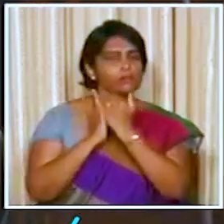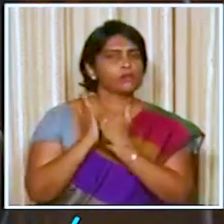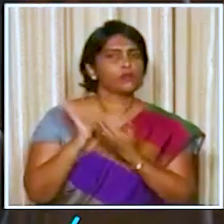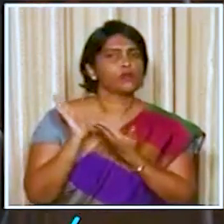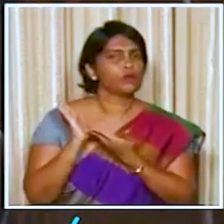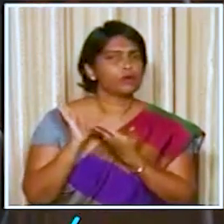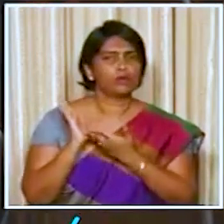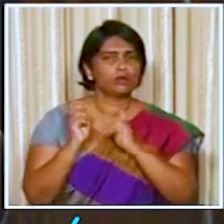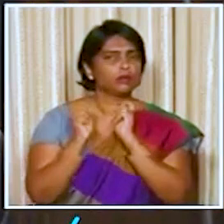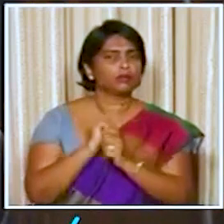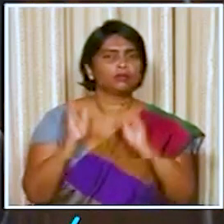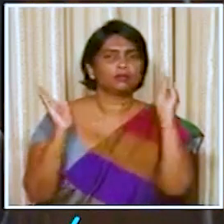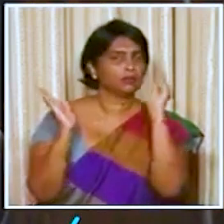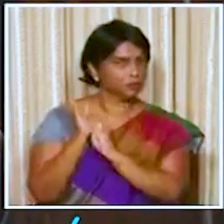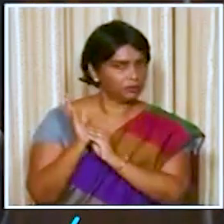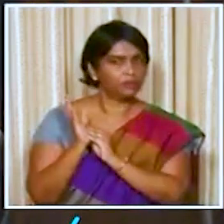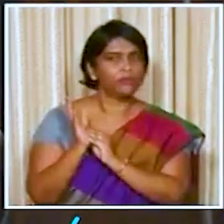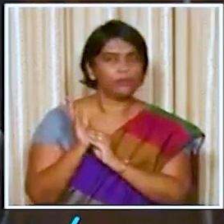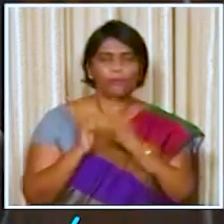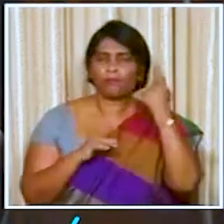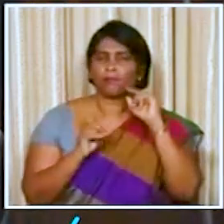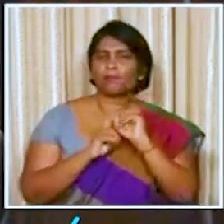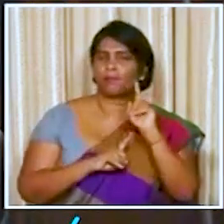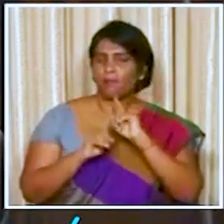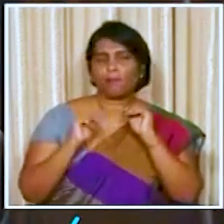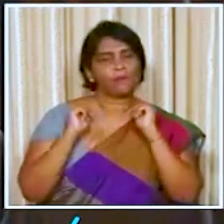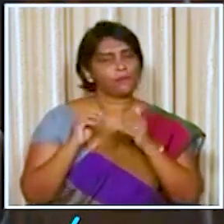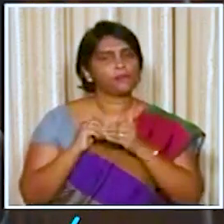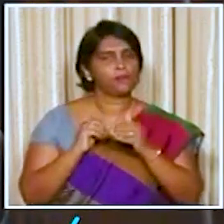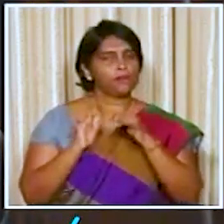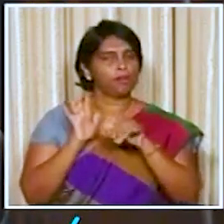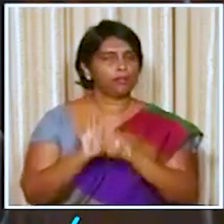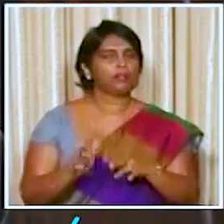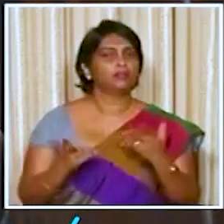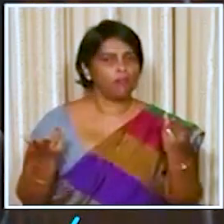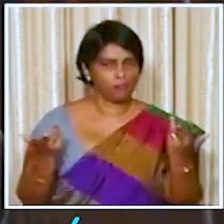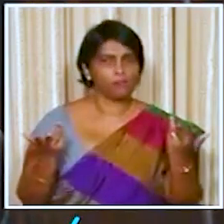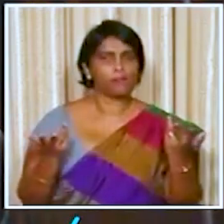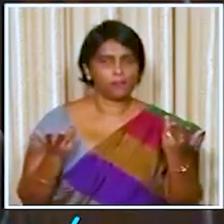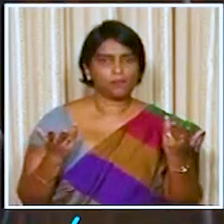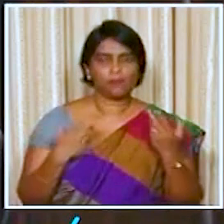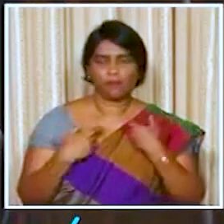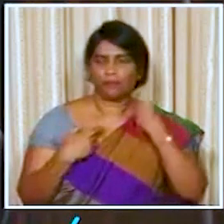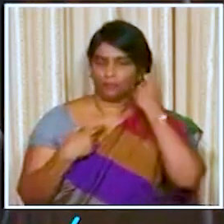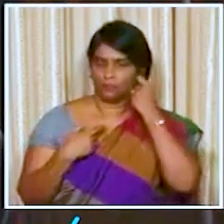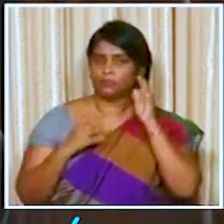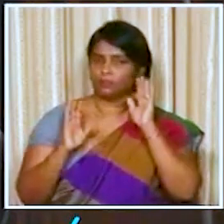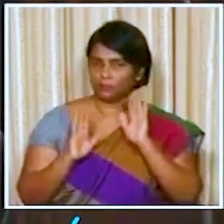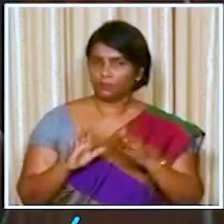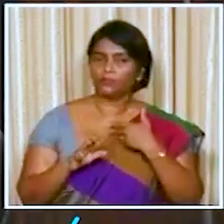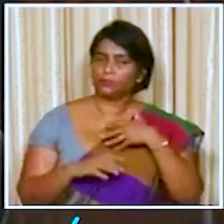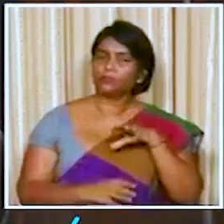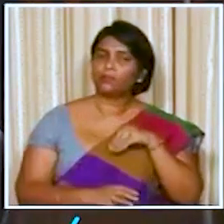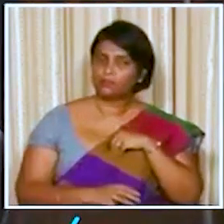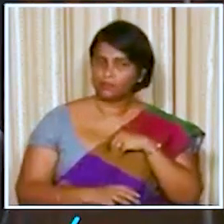කියන එක මේ සංශෝධනෙටත් ආවනම් ඊයේ මේ පාර්ලිමේන්තුව ඒ ආකාරයට හැල්වට ලක් වෙන්නේ විහිළුවට ලක් වෙන්නේ නැහැ කියන එකයි අපේ අදහස. හැබැයි ඒකම අපි